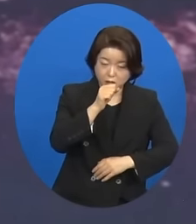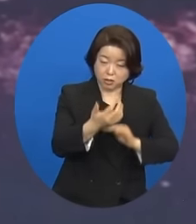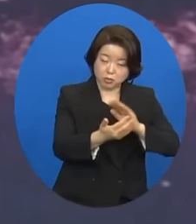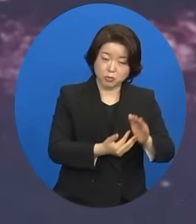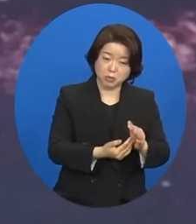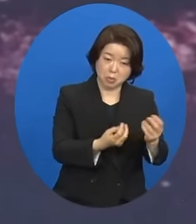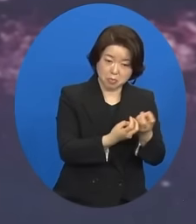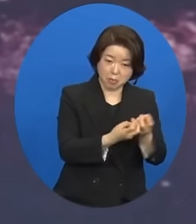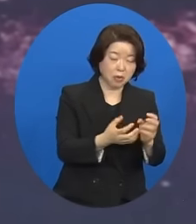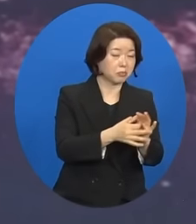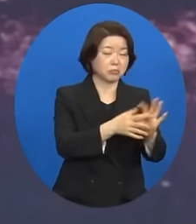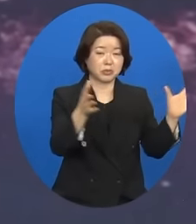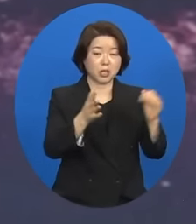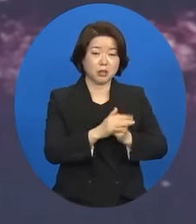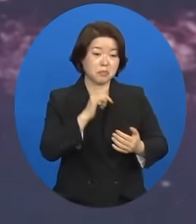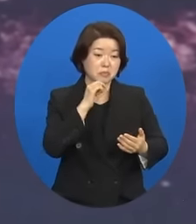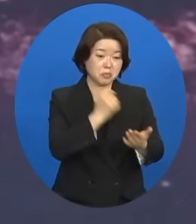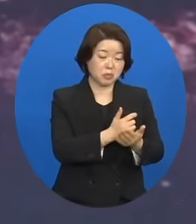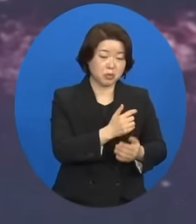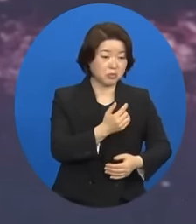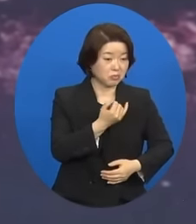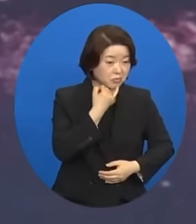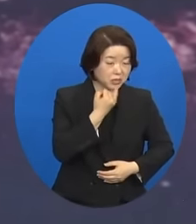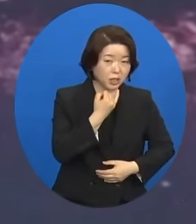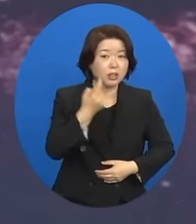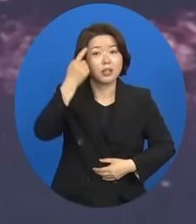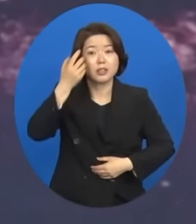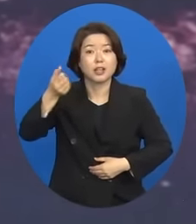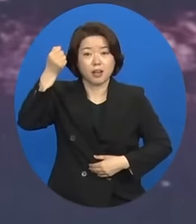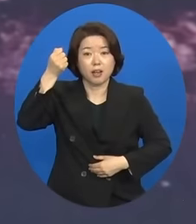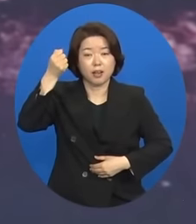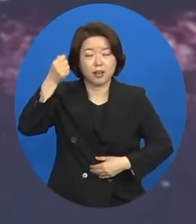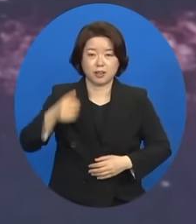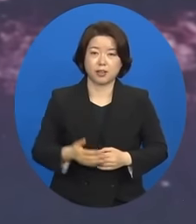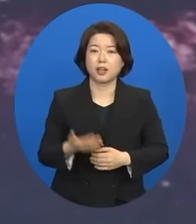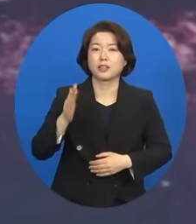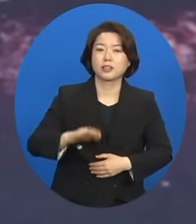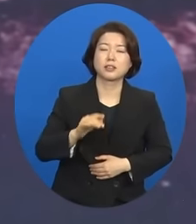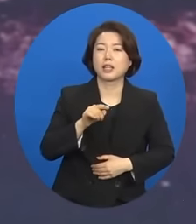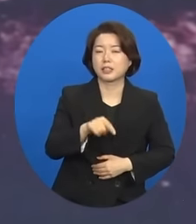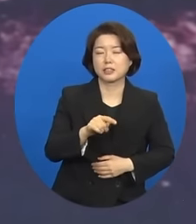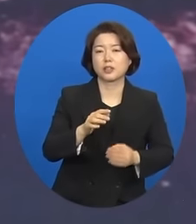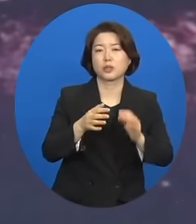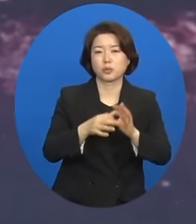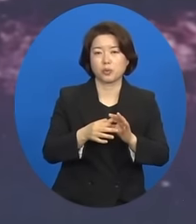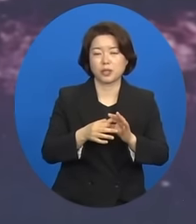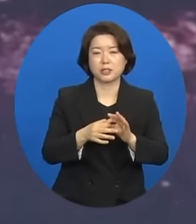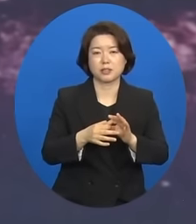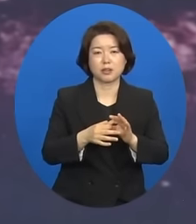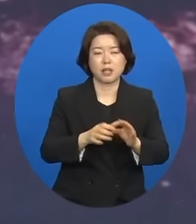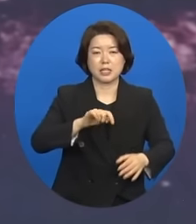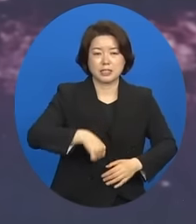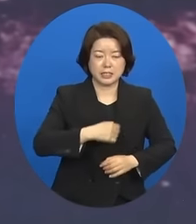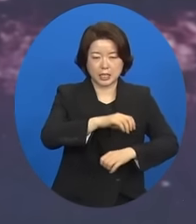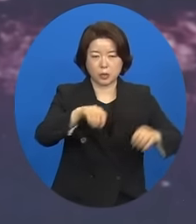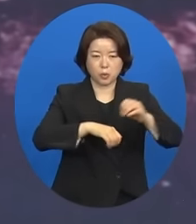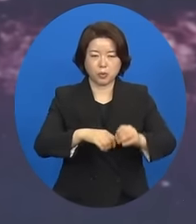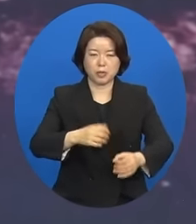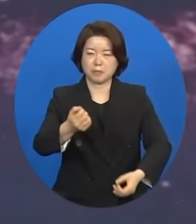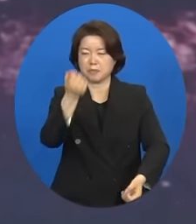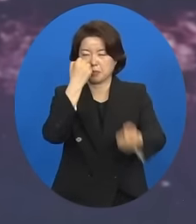없어 속임수를 써도 괜찮아라는 생각을 갖고 있었습니다 그런데 바로 그거를 통해서 그가 속임을 당하게 되는